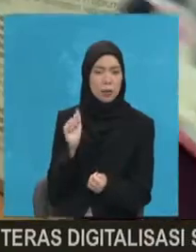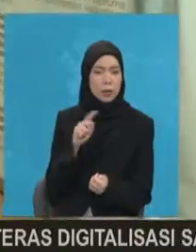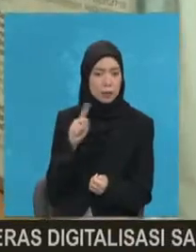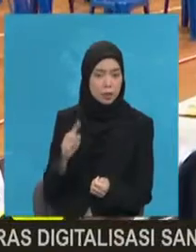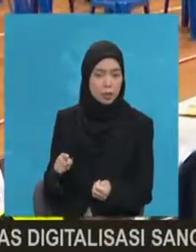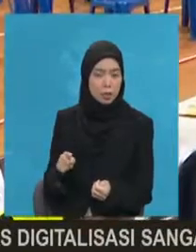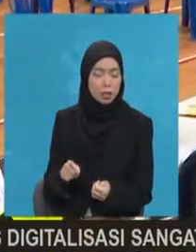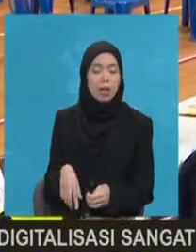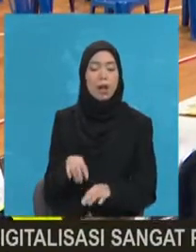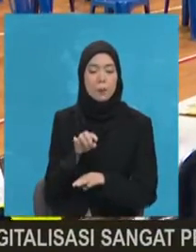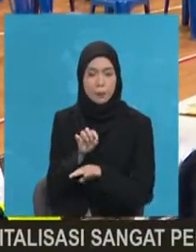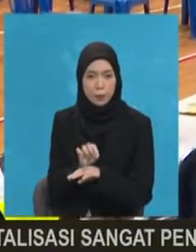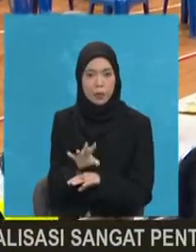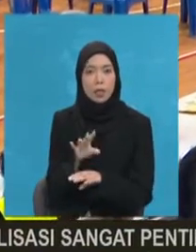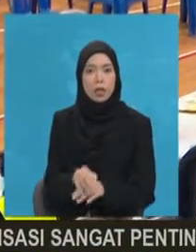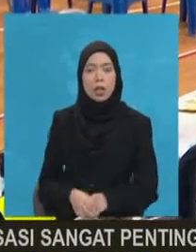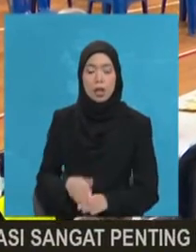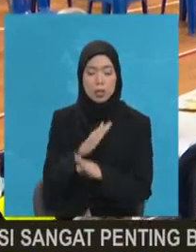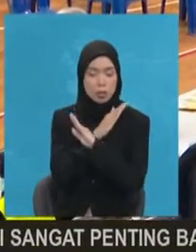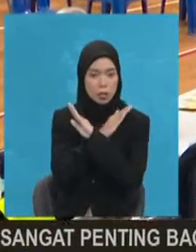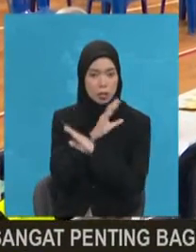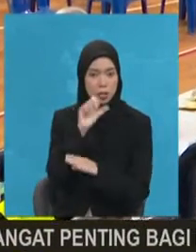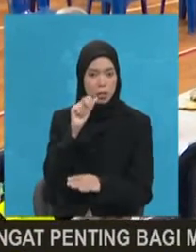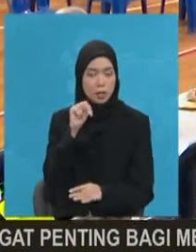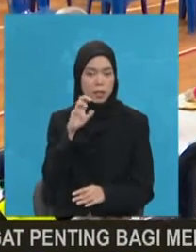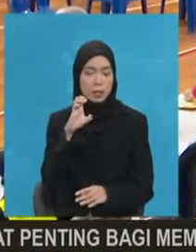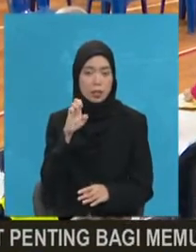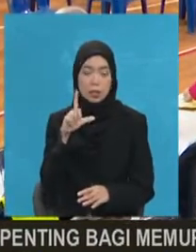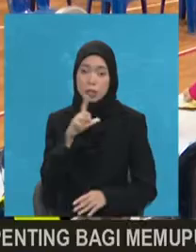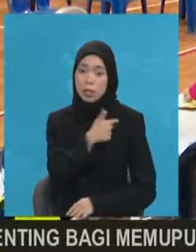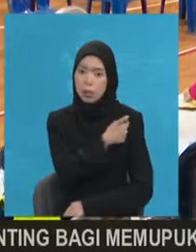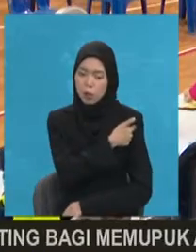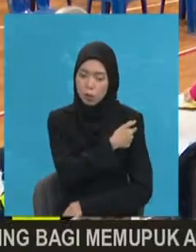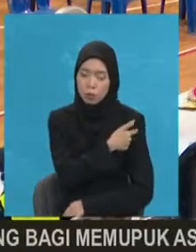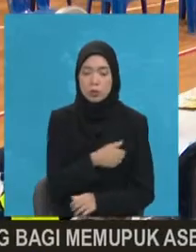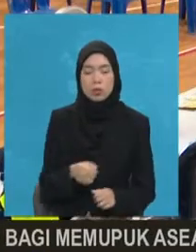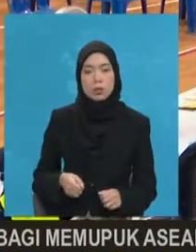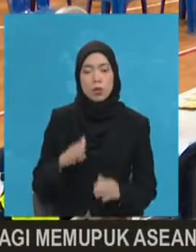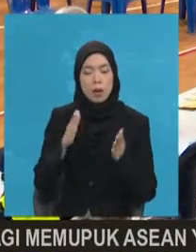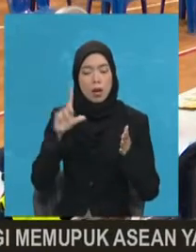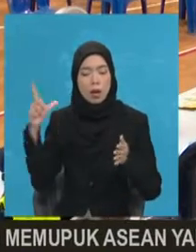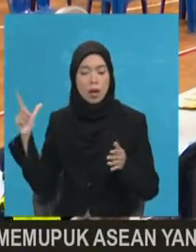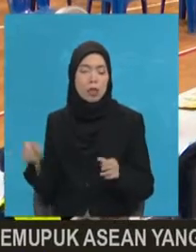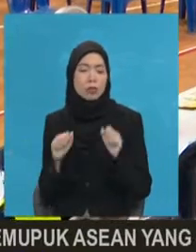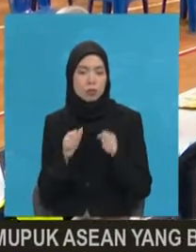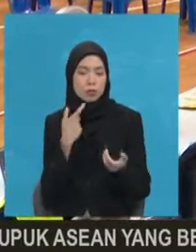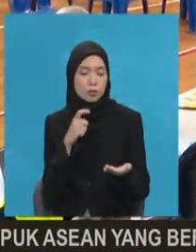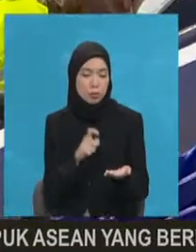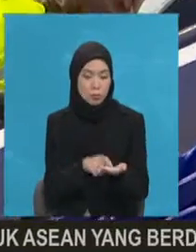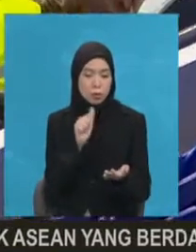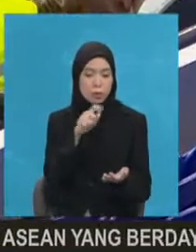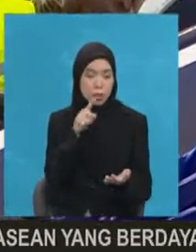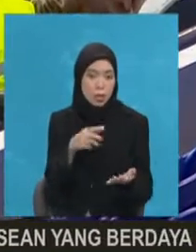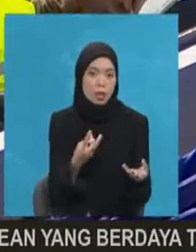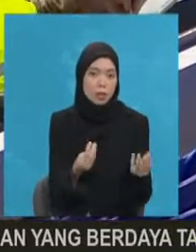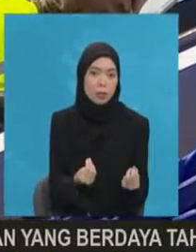Suzanne ga dinasihatkan membatalkan perjanjian suntikan untuk memberikan ruang orang lain menempah slot suntikan